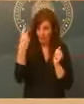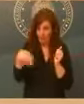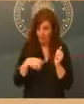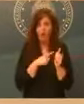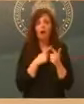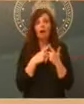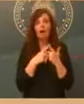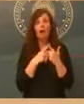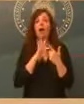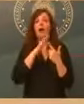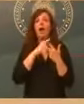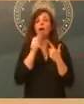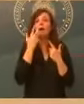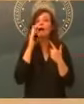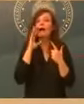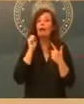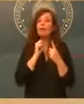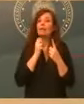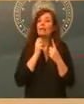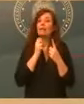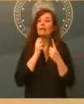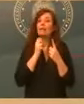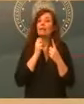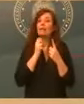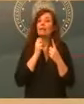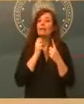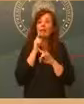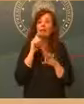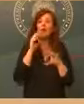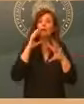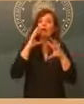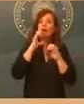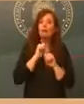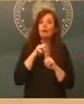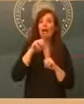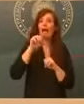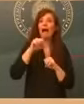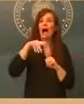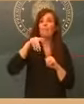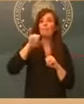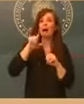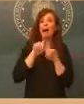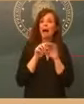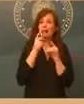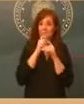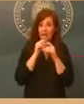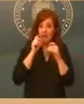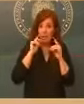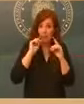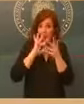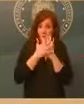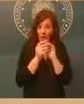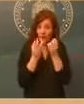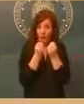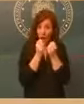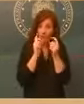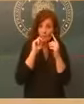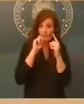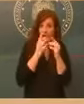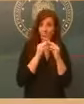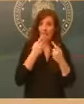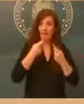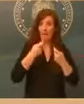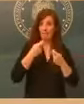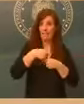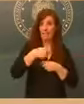intervento per migliorare l'operatività di Ampal perché ci sono state molte critiche sulla gestione del presidente Parisi